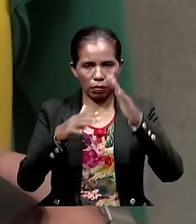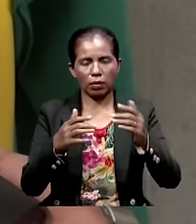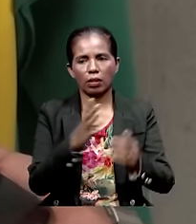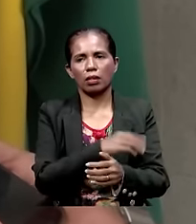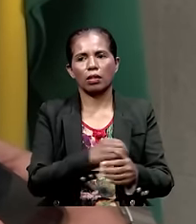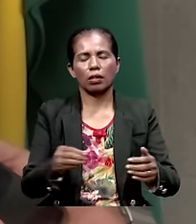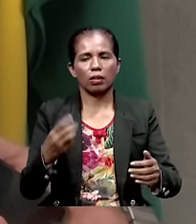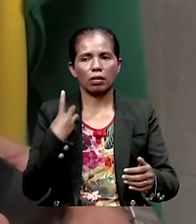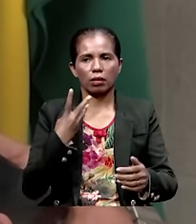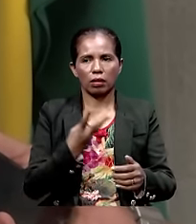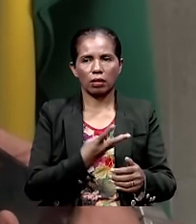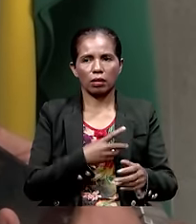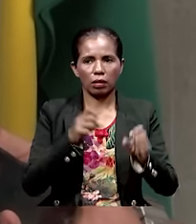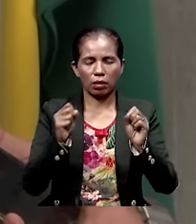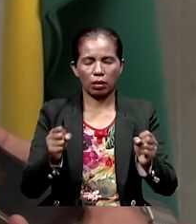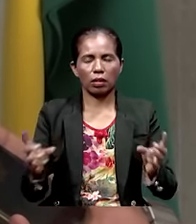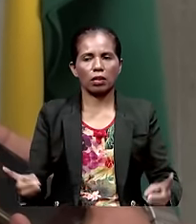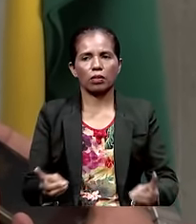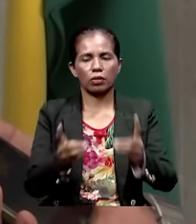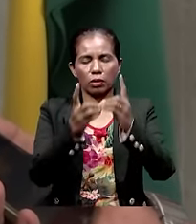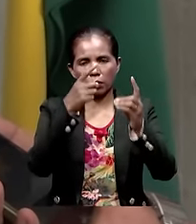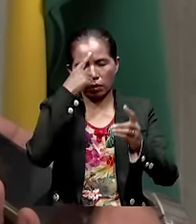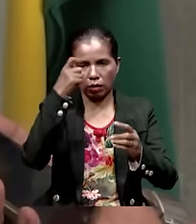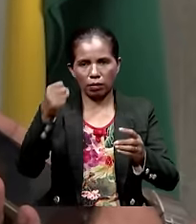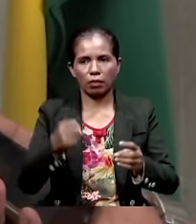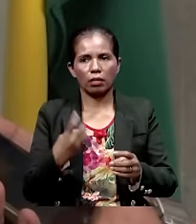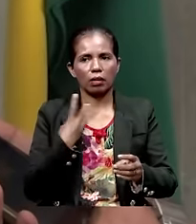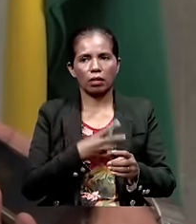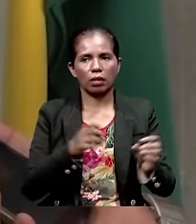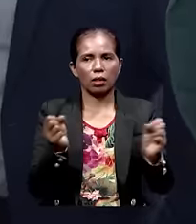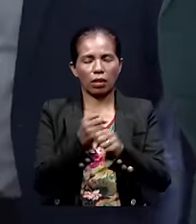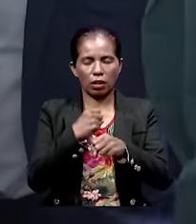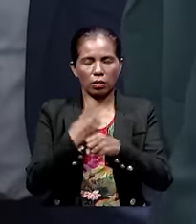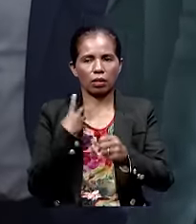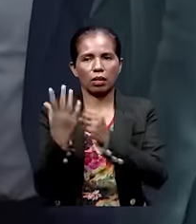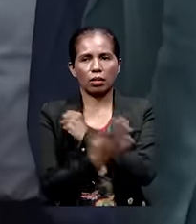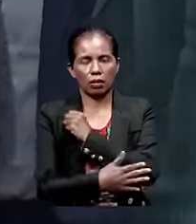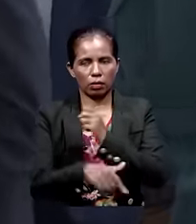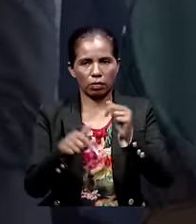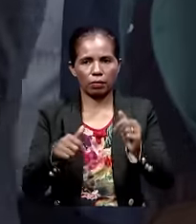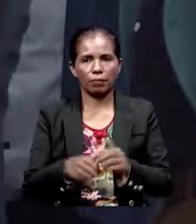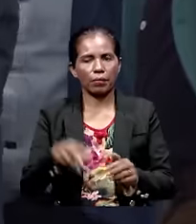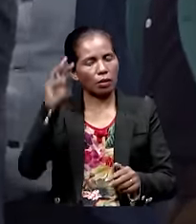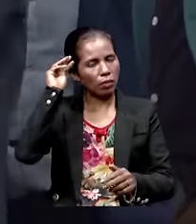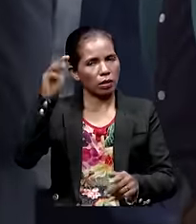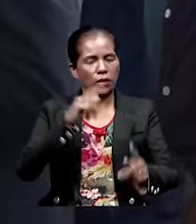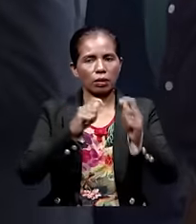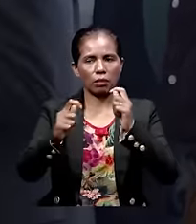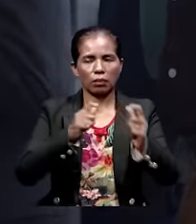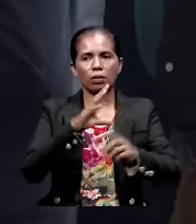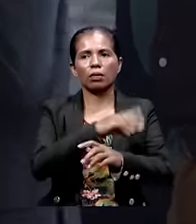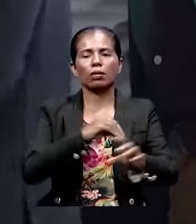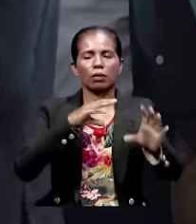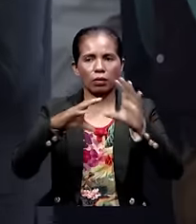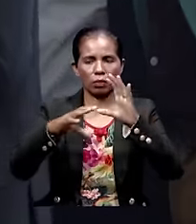tidak kira rumah itu tin se enfrenta tambah itu la produksi tenerai lara. Ia fatin seluk ministro transporte no comunicação